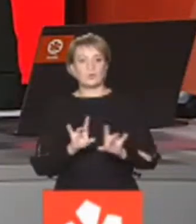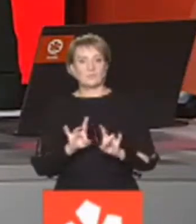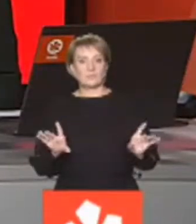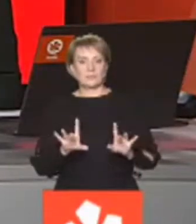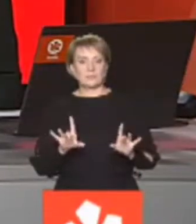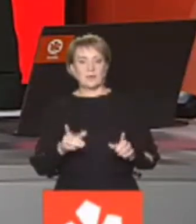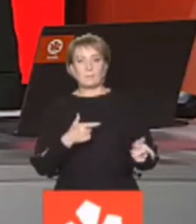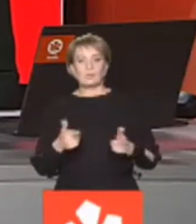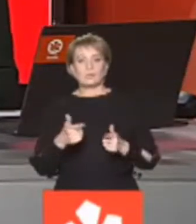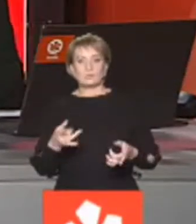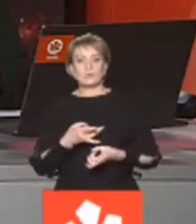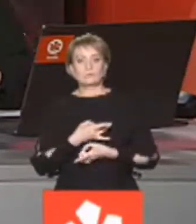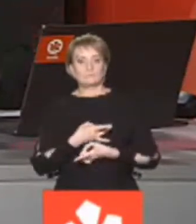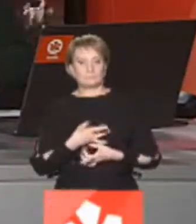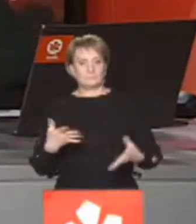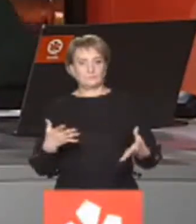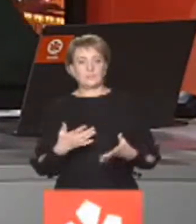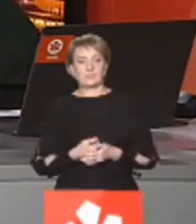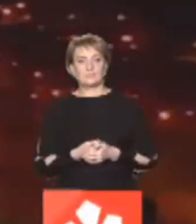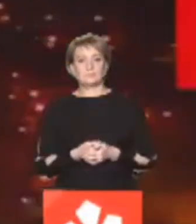до різдвяно-новорічних свят.